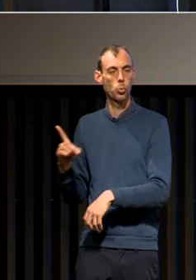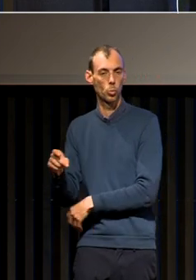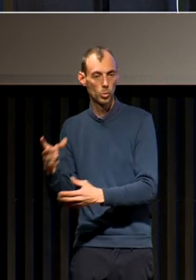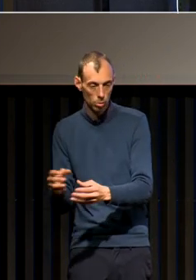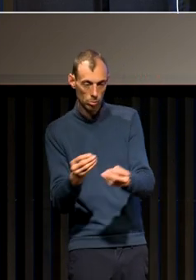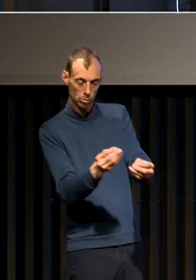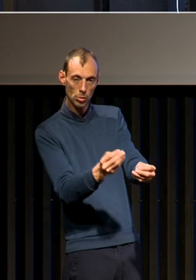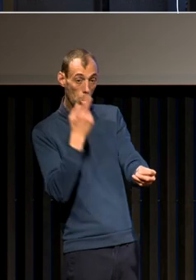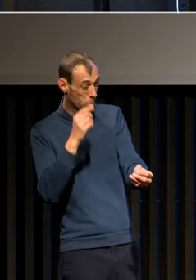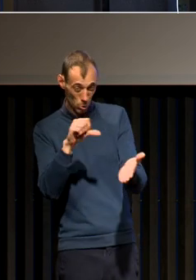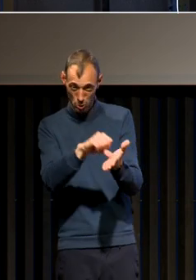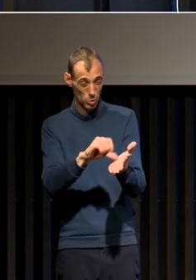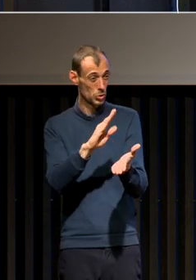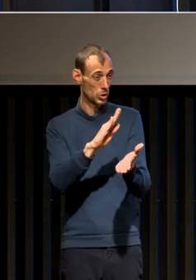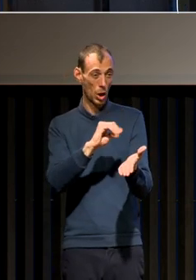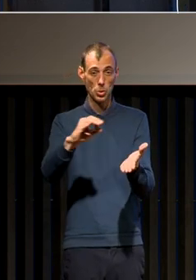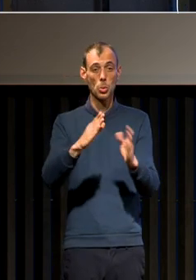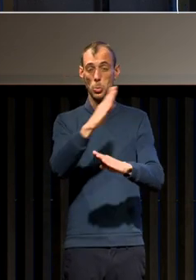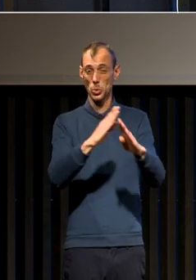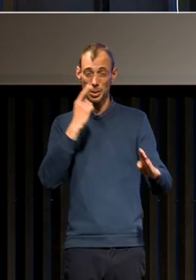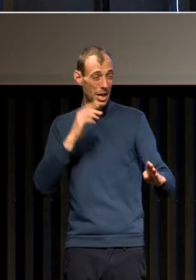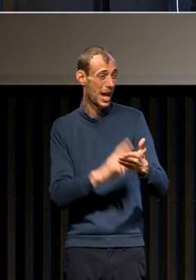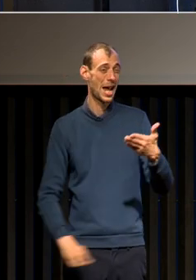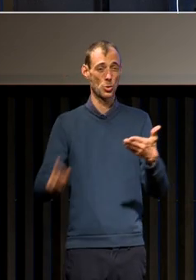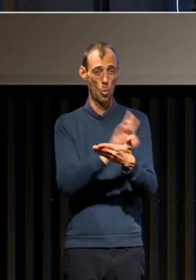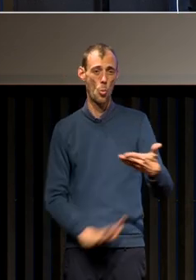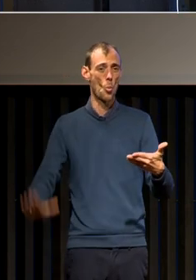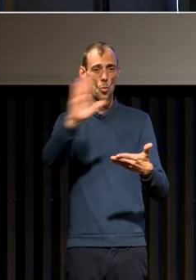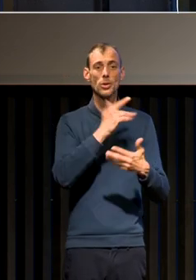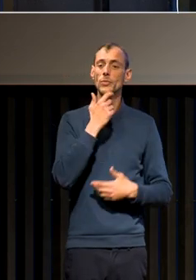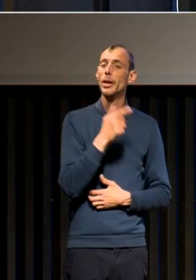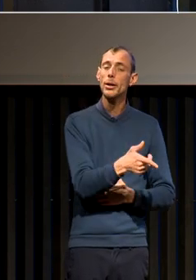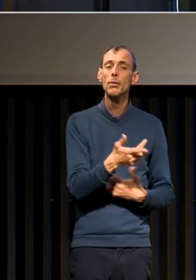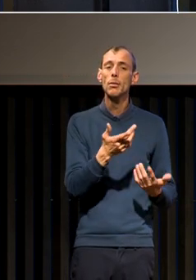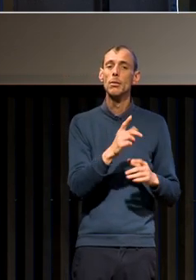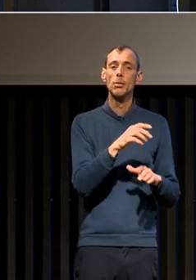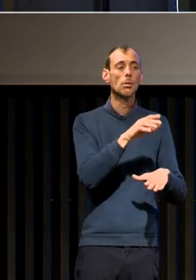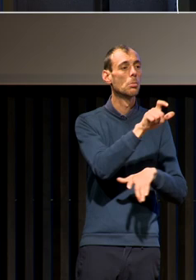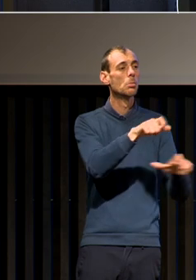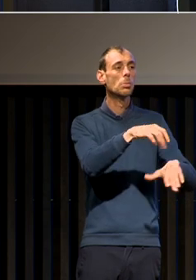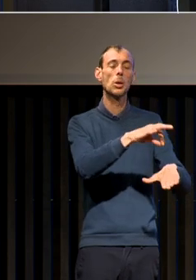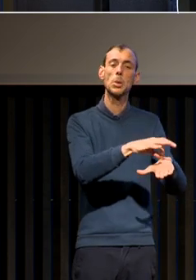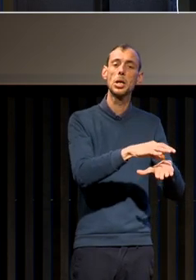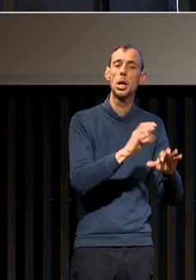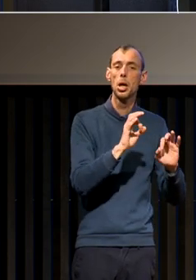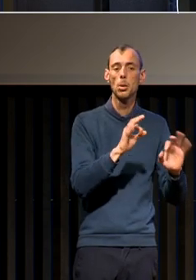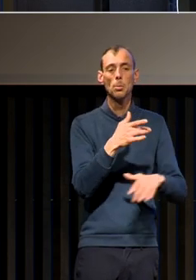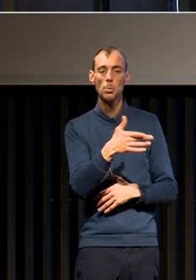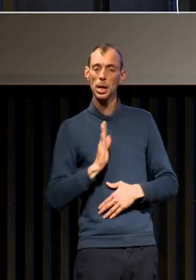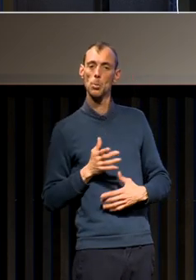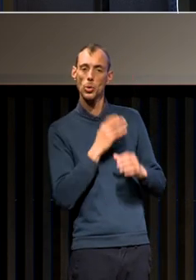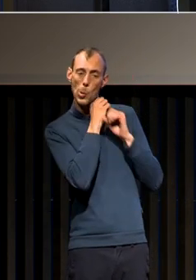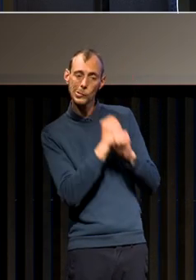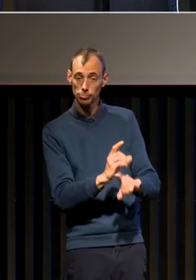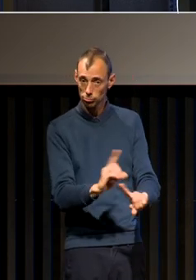que les patients ne sont pas captifs du CHU. On envoie les paillettes dans tous les 5